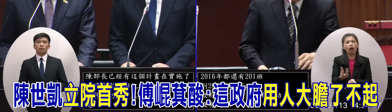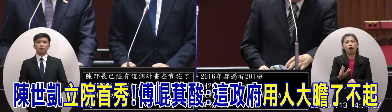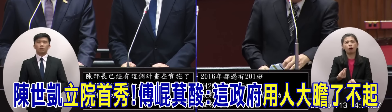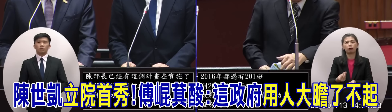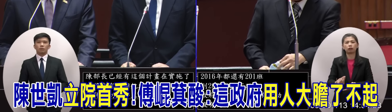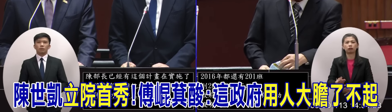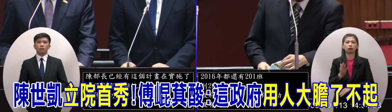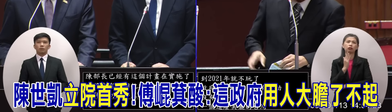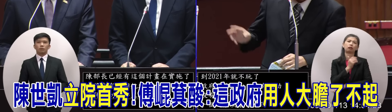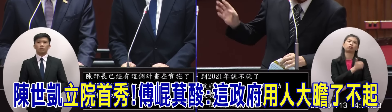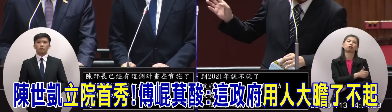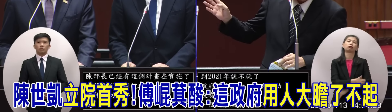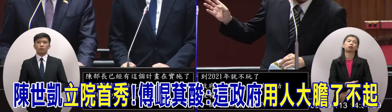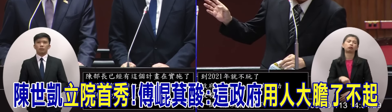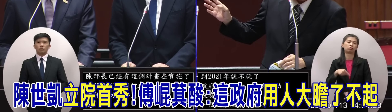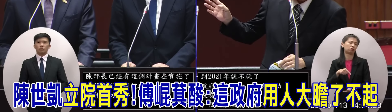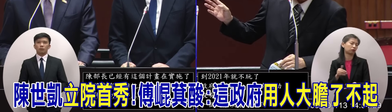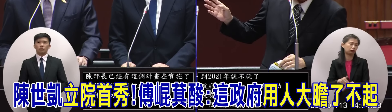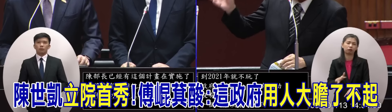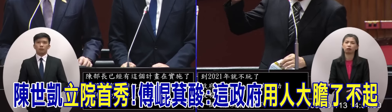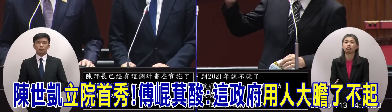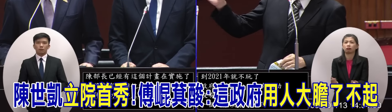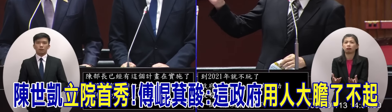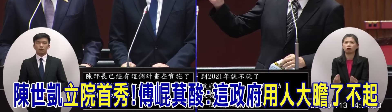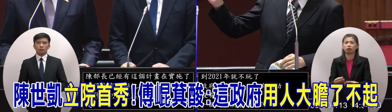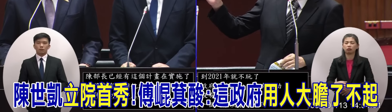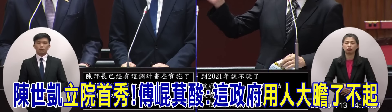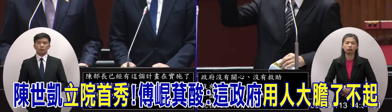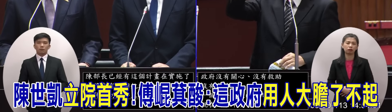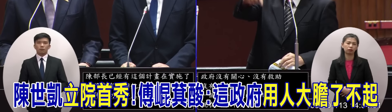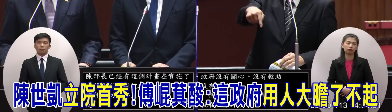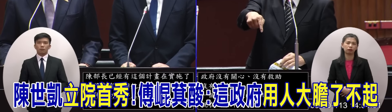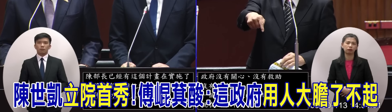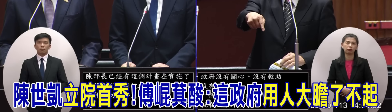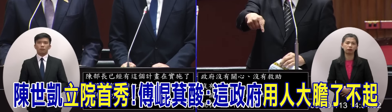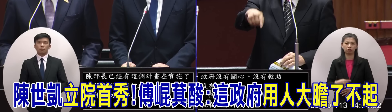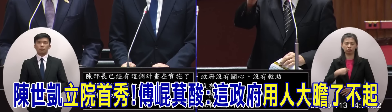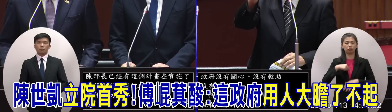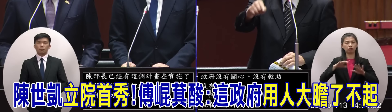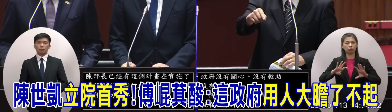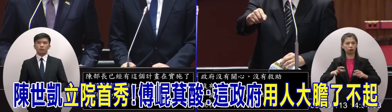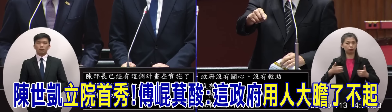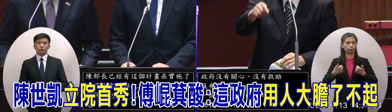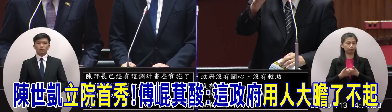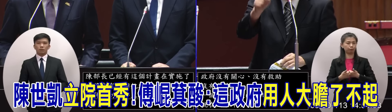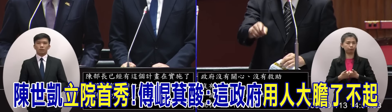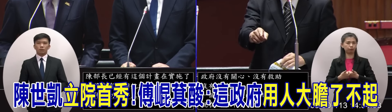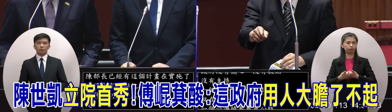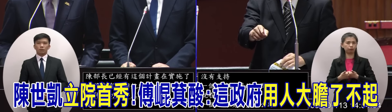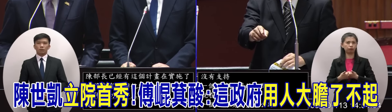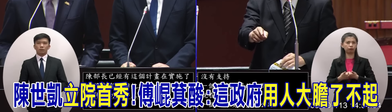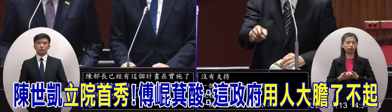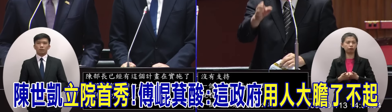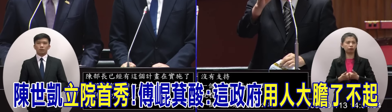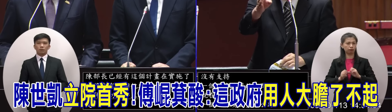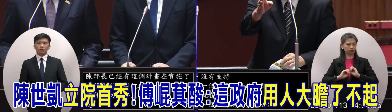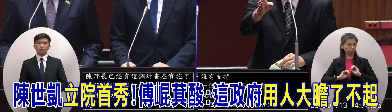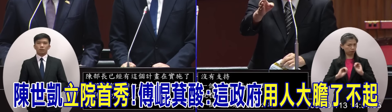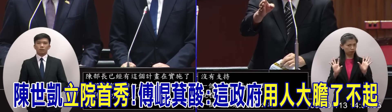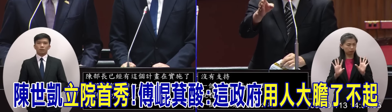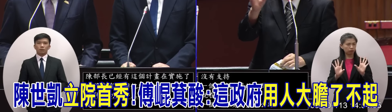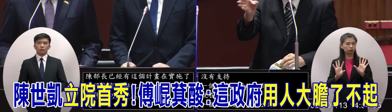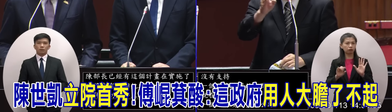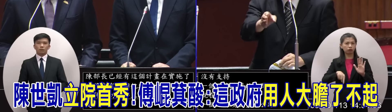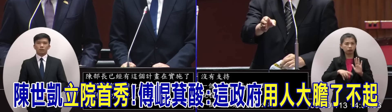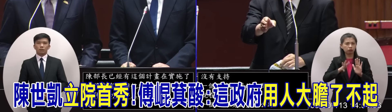好，本席现在有明确在国会殿堂 正式跟院